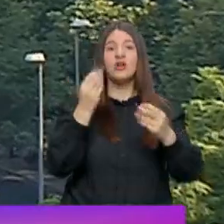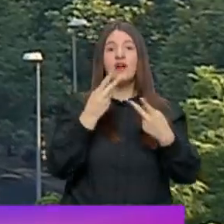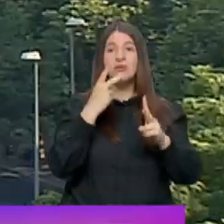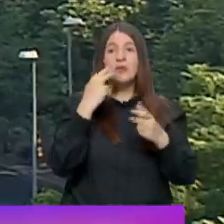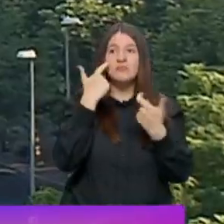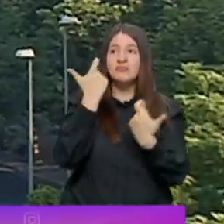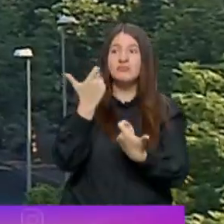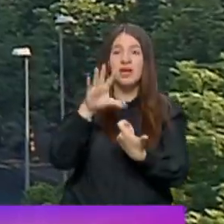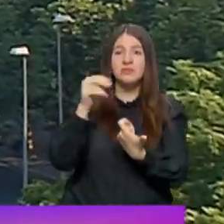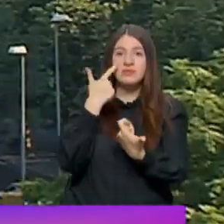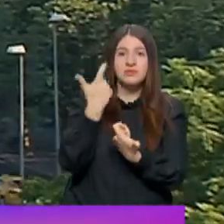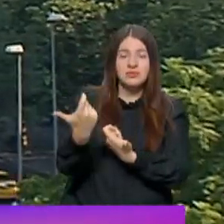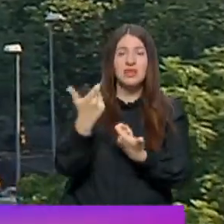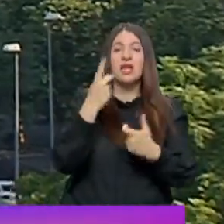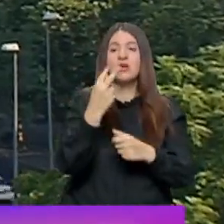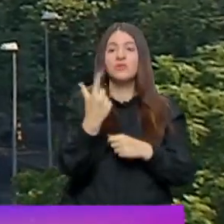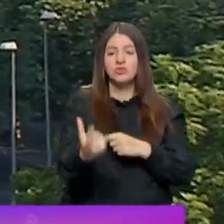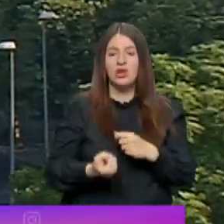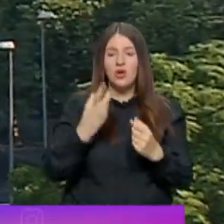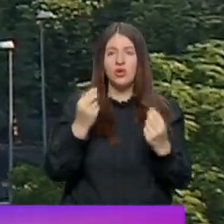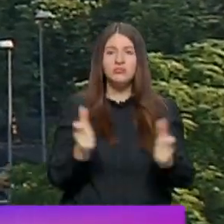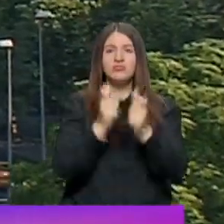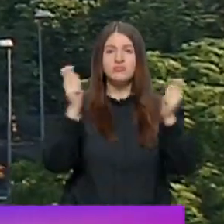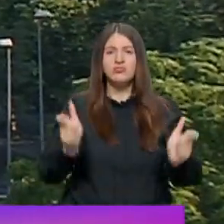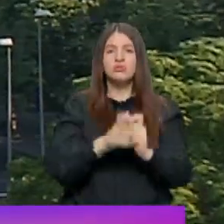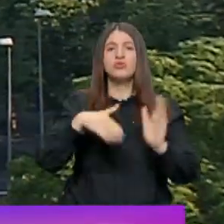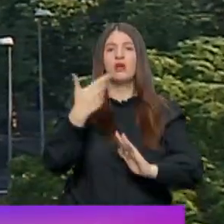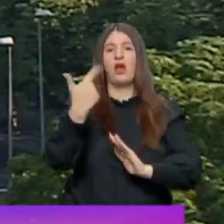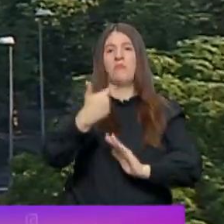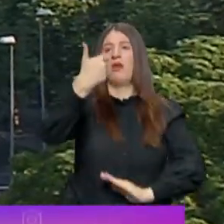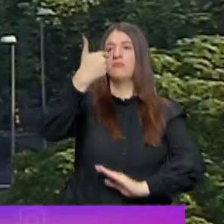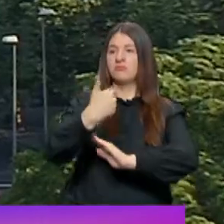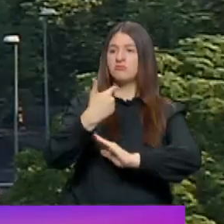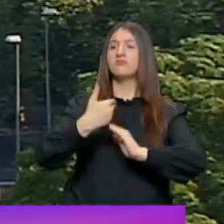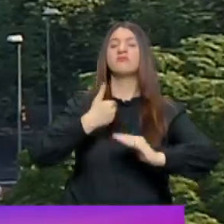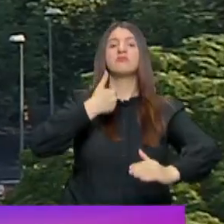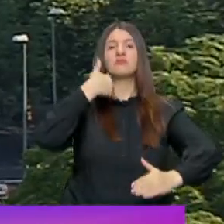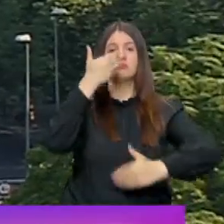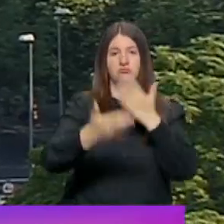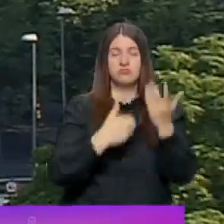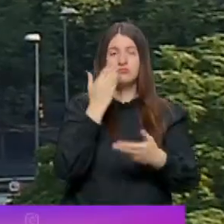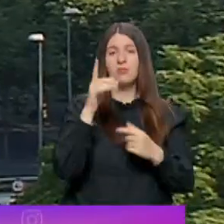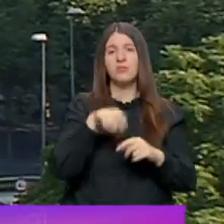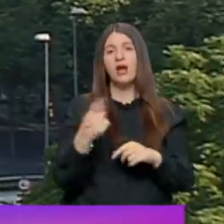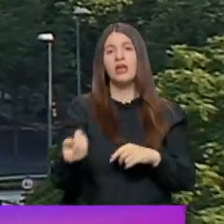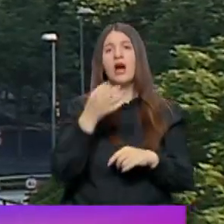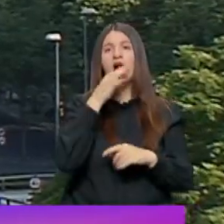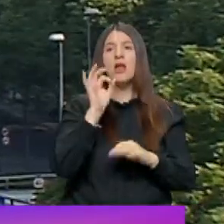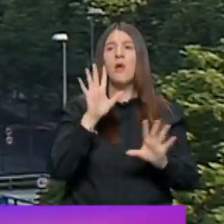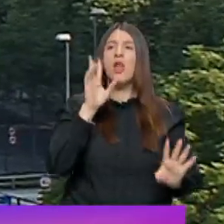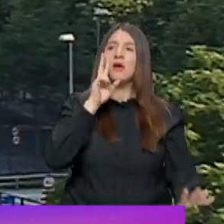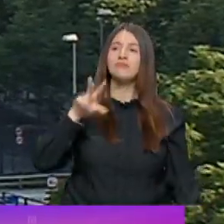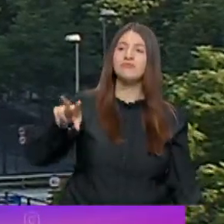dün. Cumhurbaşkanı Erdoğan 2,5 saat süren toplantının ardından kameraların karşısına geçti. Bir yandan da Ankara'yı